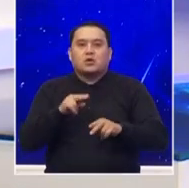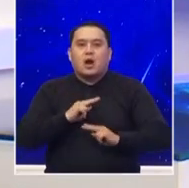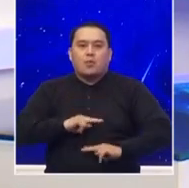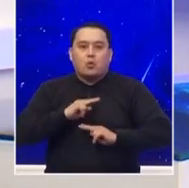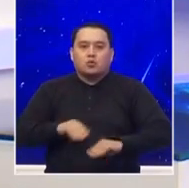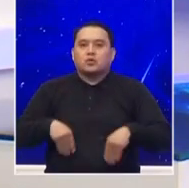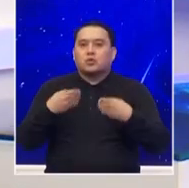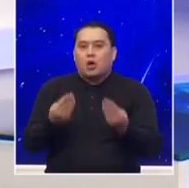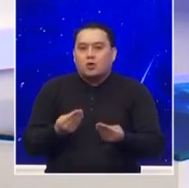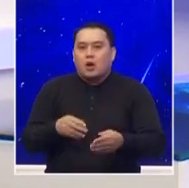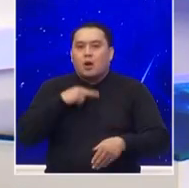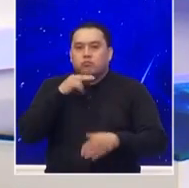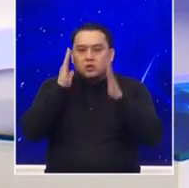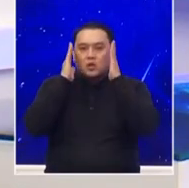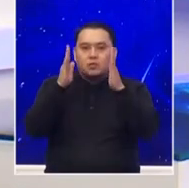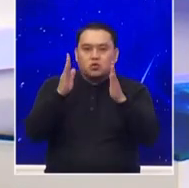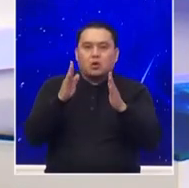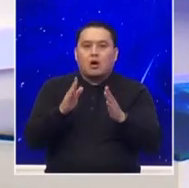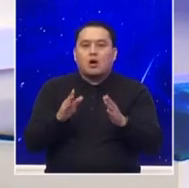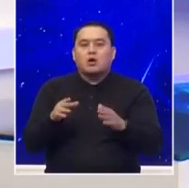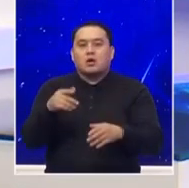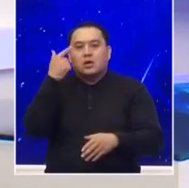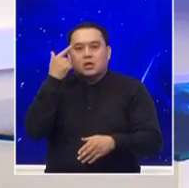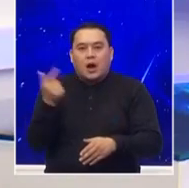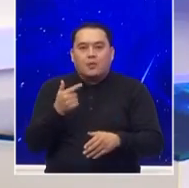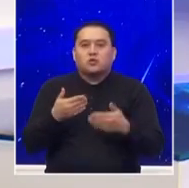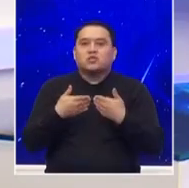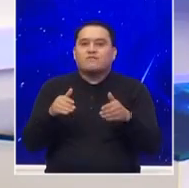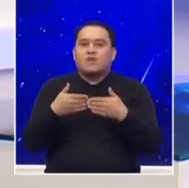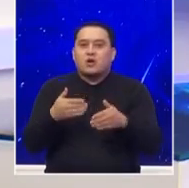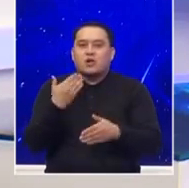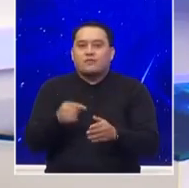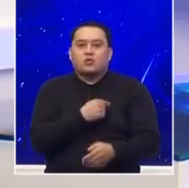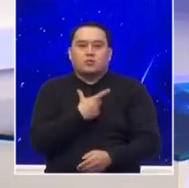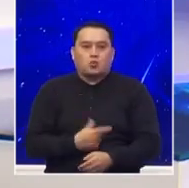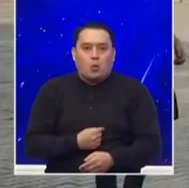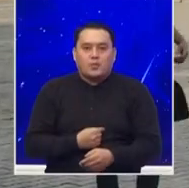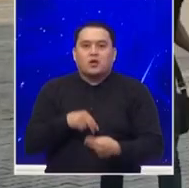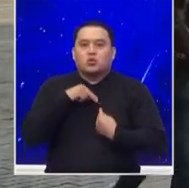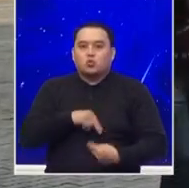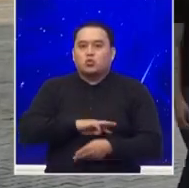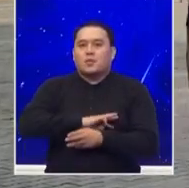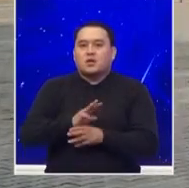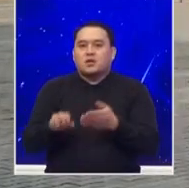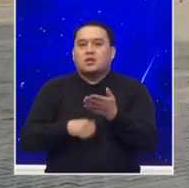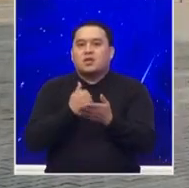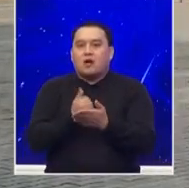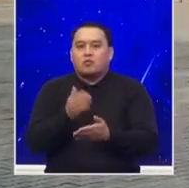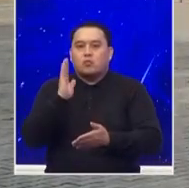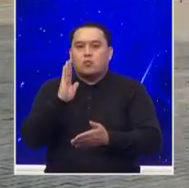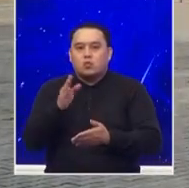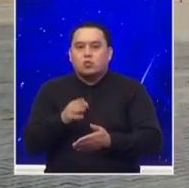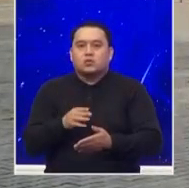теперь работодатели будут обращать больше внимания на компетенции выпускника, а не на его диплом. При трудоустройстве главную роль будут